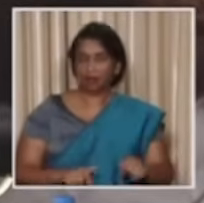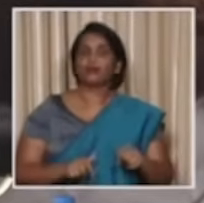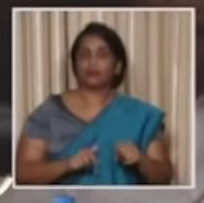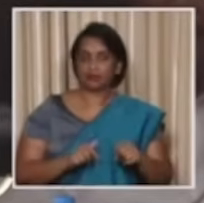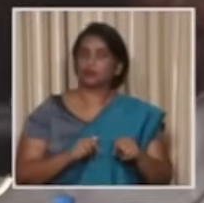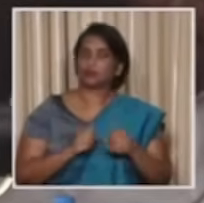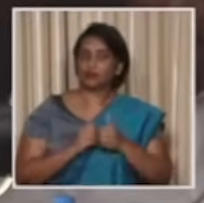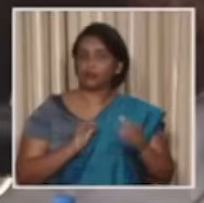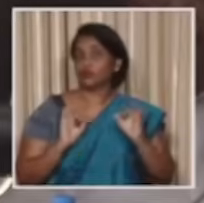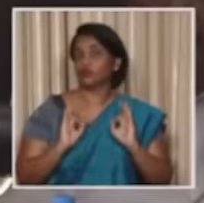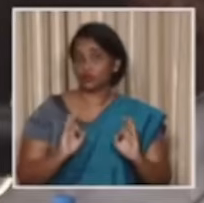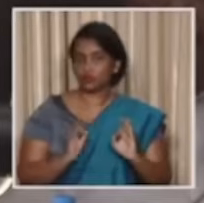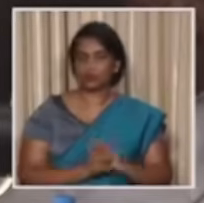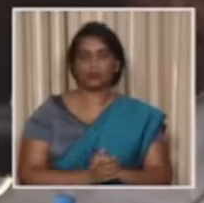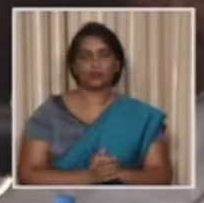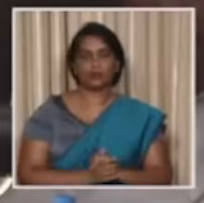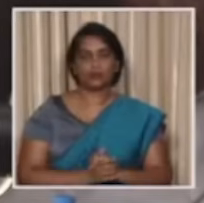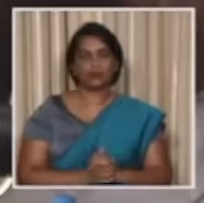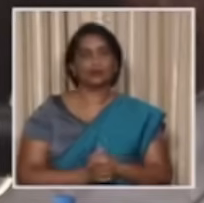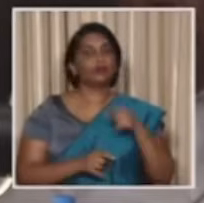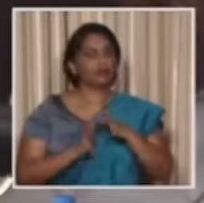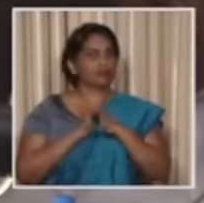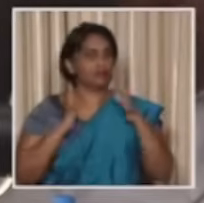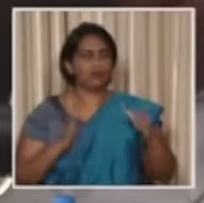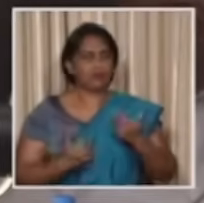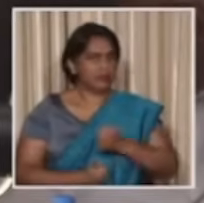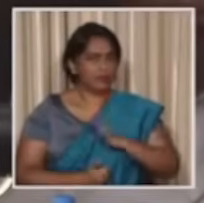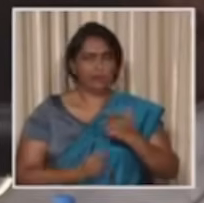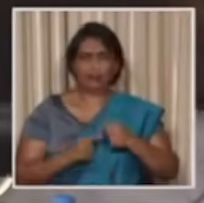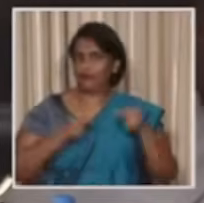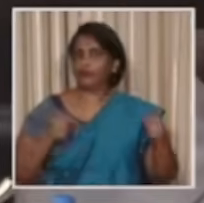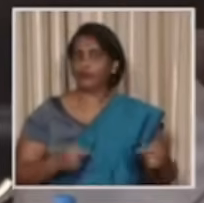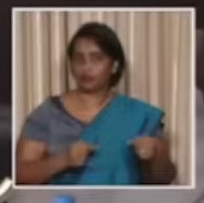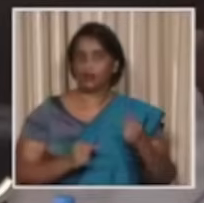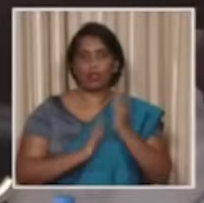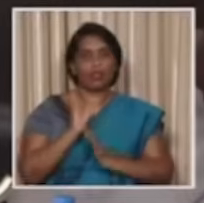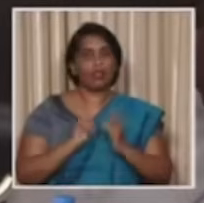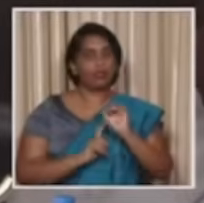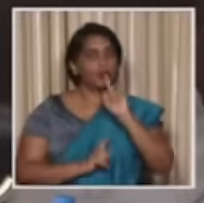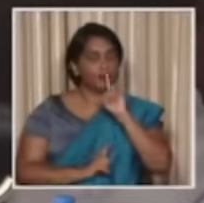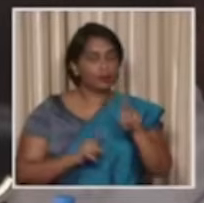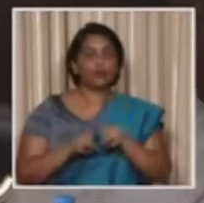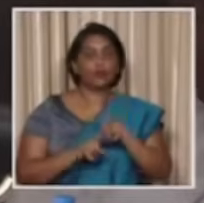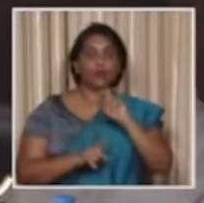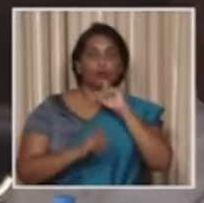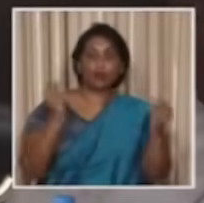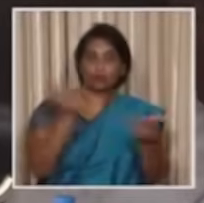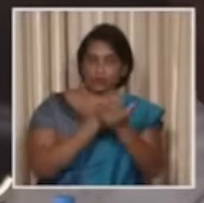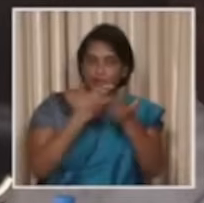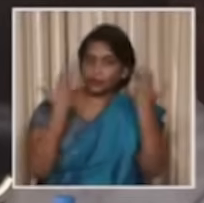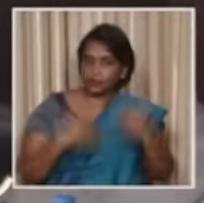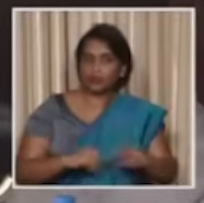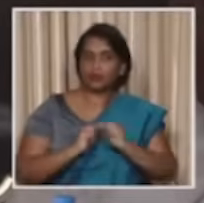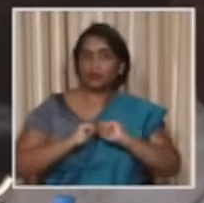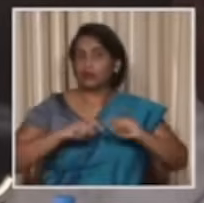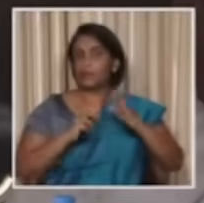තමයි සූදානම් වෙන්නේ. බොහෝ දෙනා මේකට විරුද්ධ වුණා. ඇමතුමා කිව්වා වගේ අධිකරණ ක්‍රියාවලියක් තිබුණා.